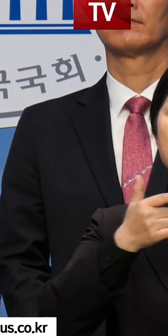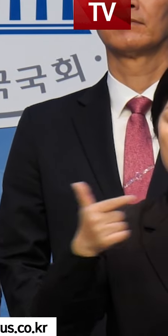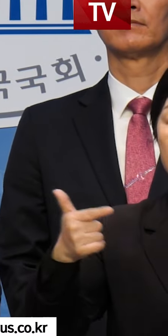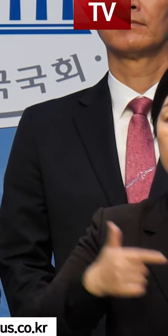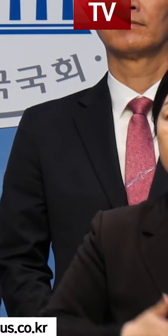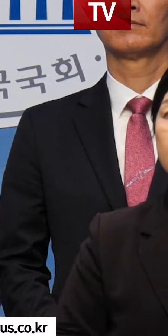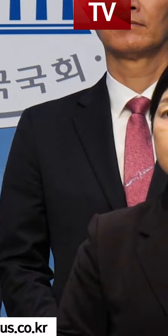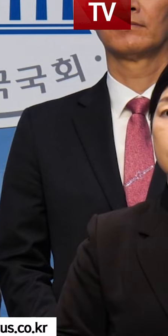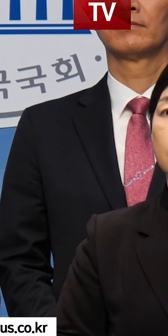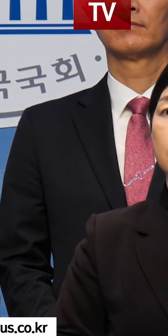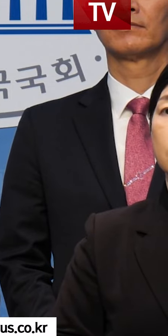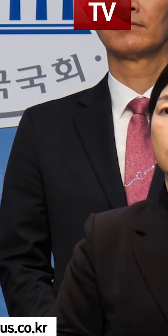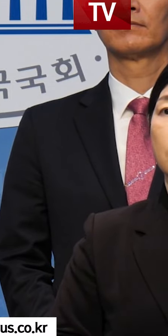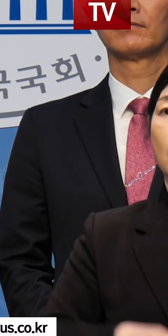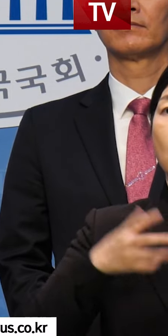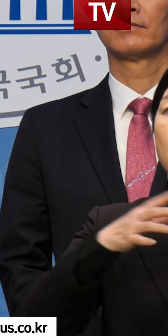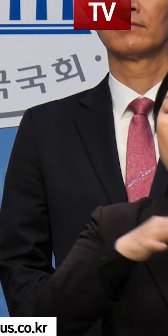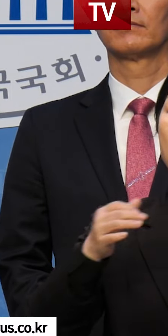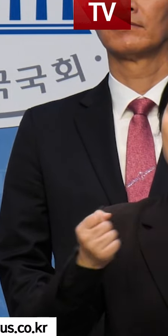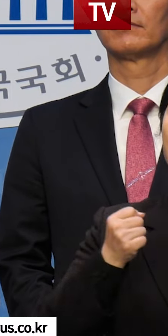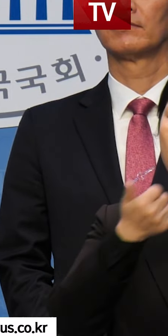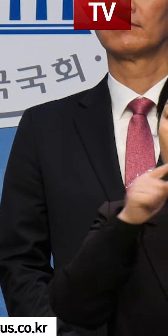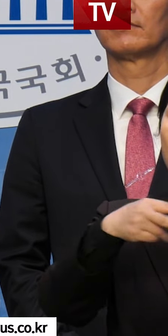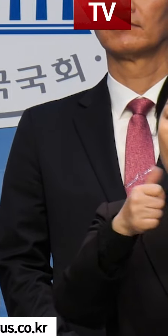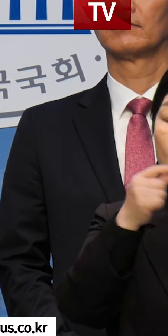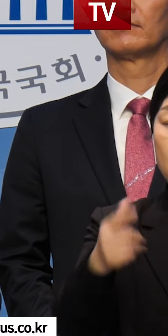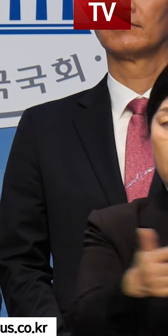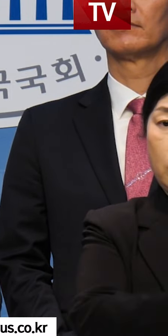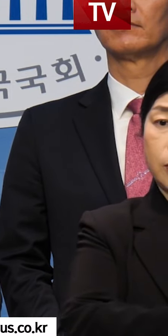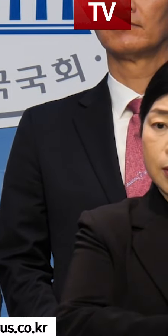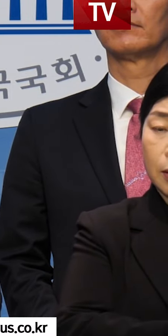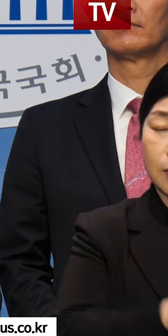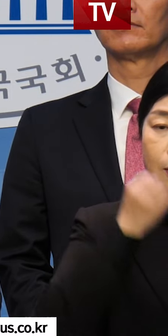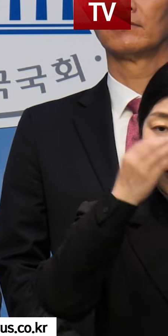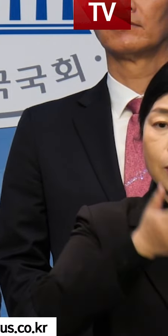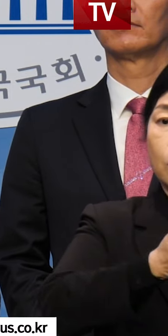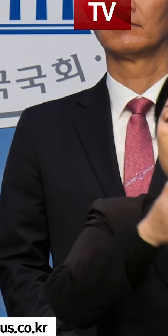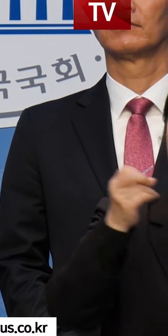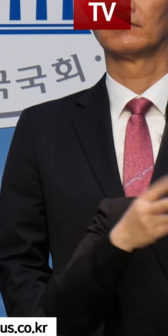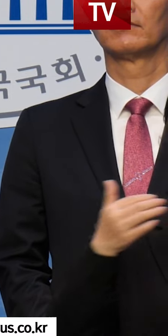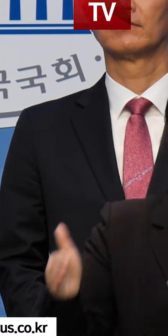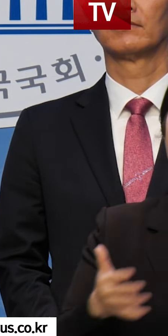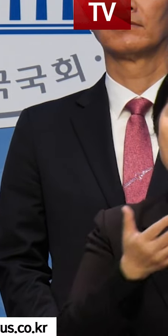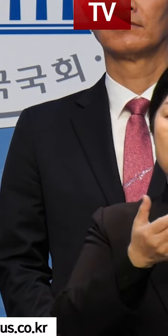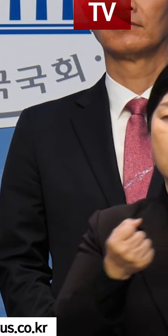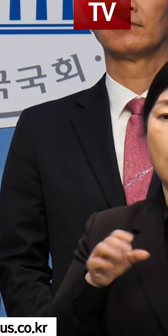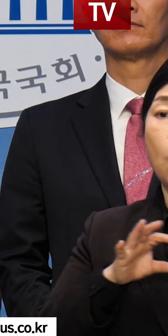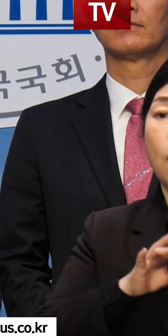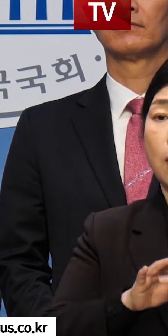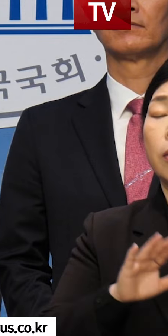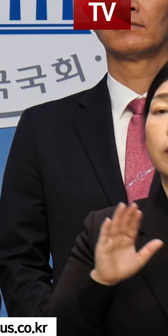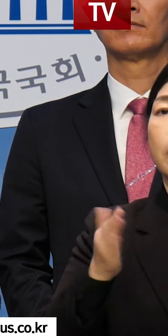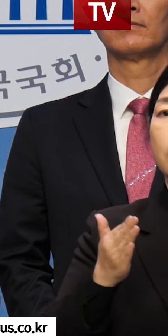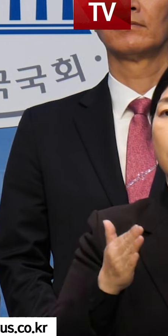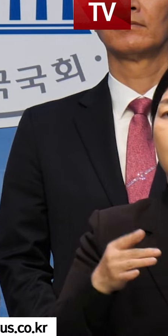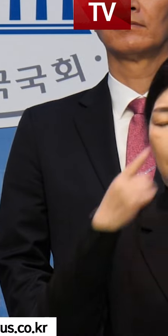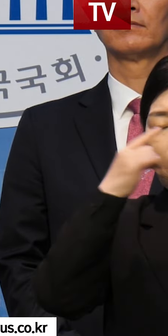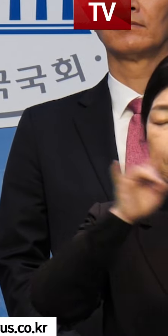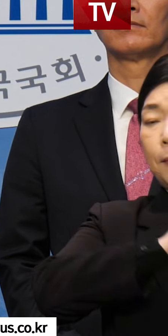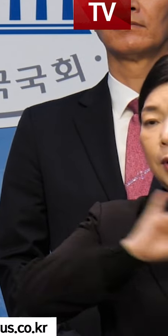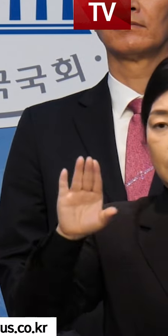관심사입니다. 국민의힘 한동훈 위원장은 뉴시티 그리고 경기분도 관련된 것을